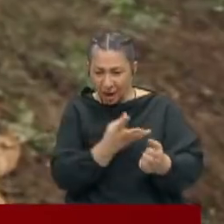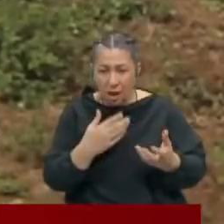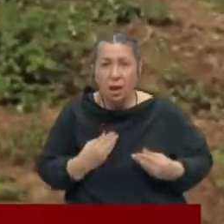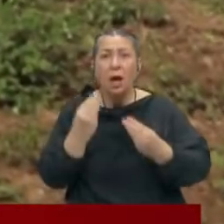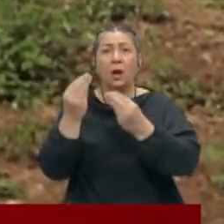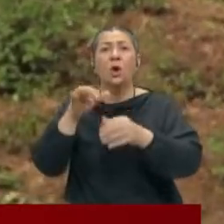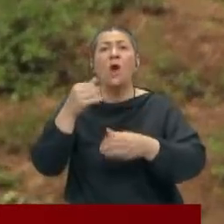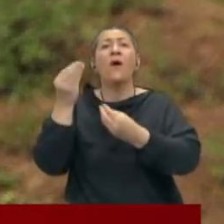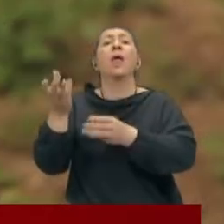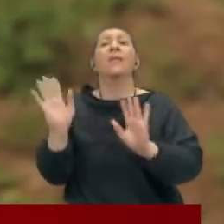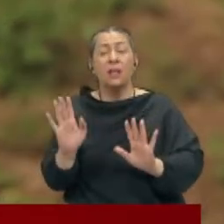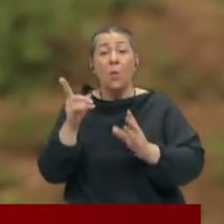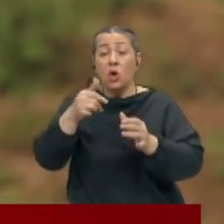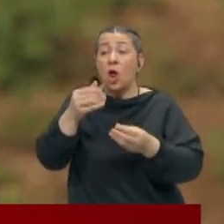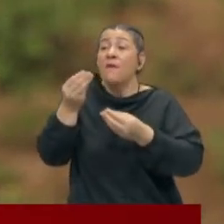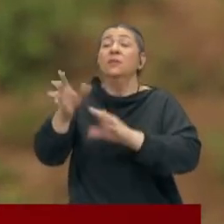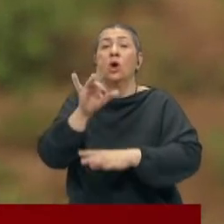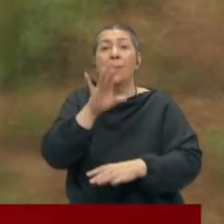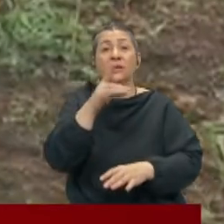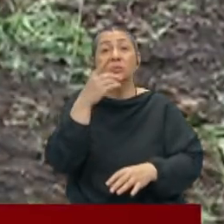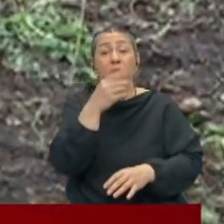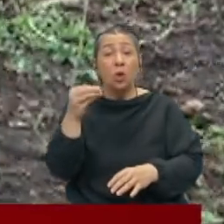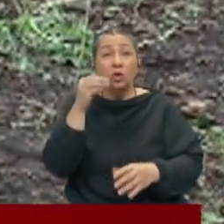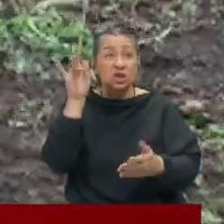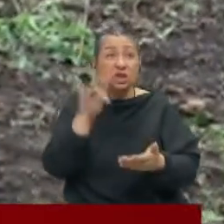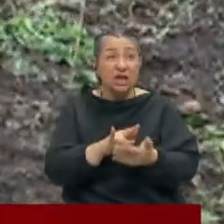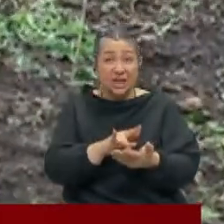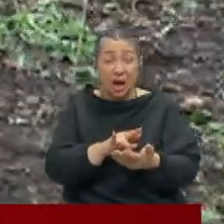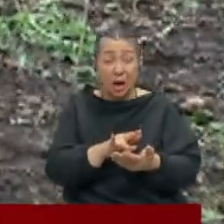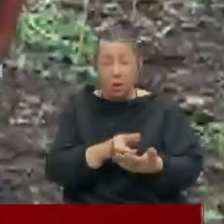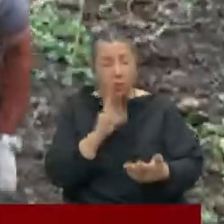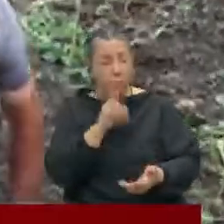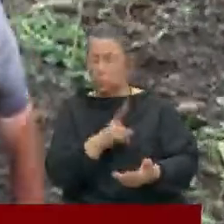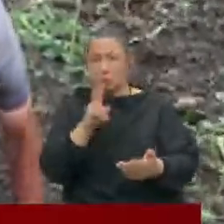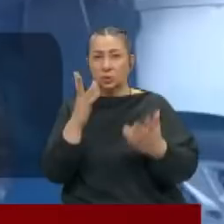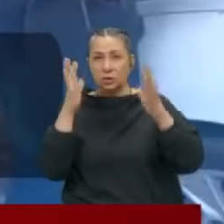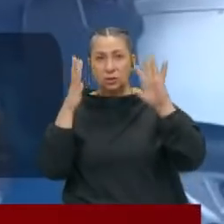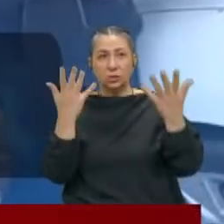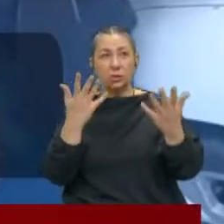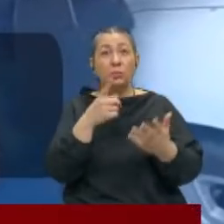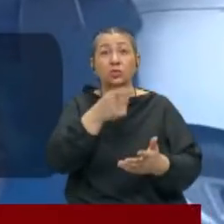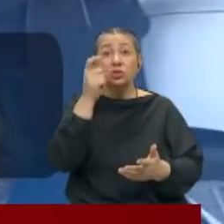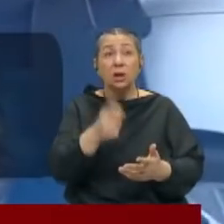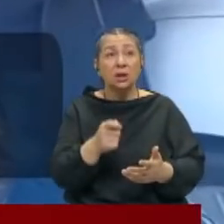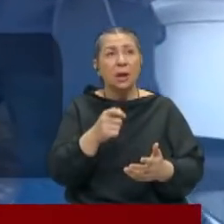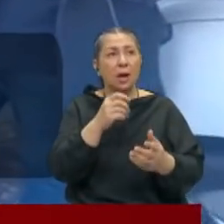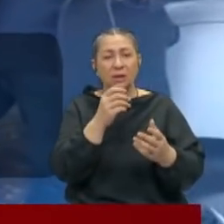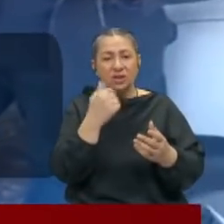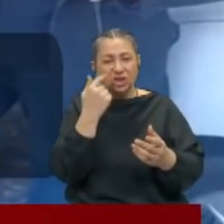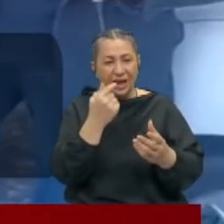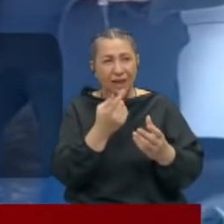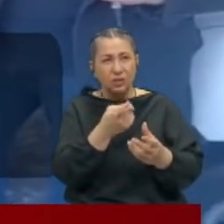ulaşamadı. Ulaşamayınca da 15 milyon liraya varan para cezasıyla karşı karşıya kaldı. Bu şartlarda pancar parası alacak kaç